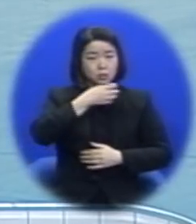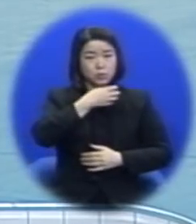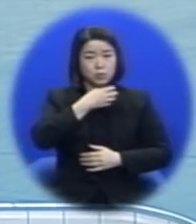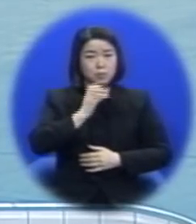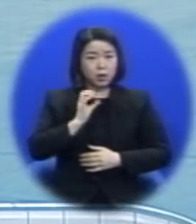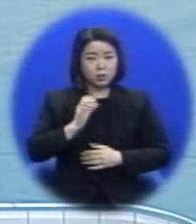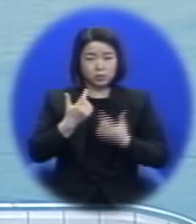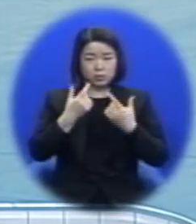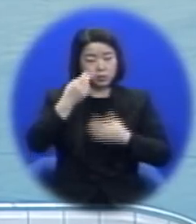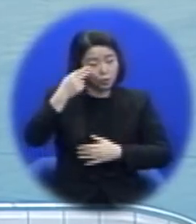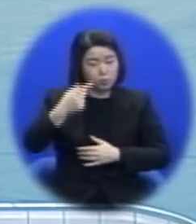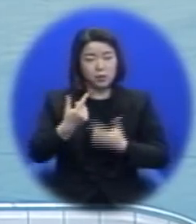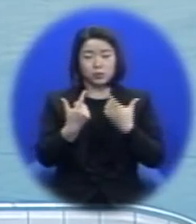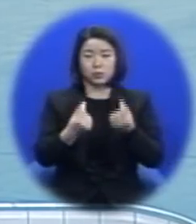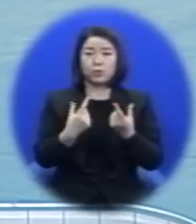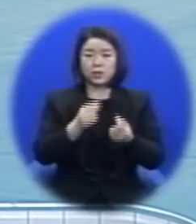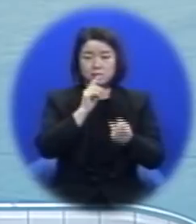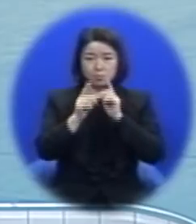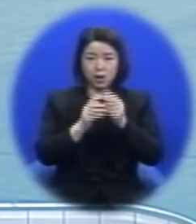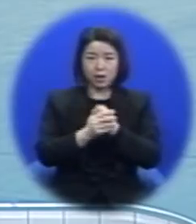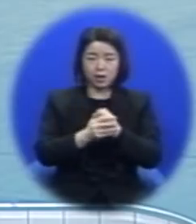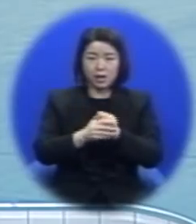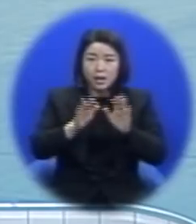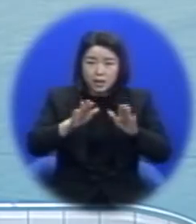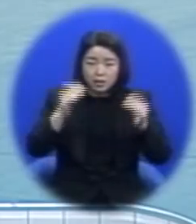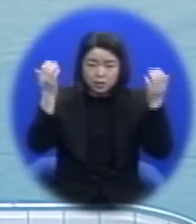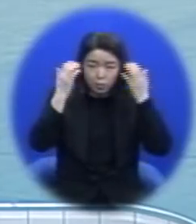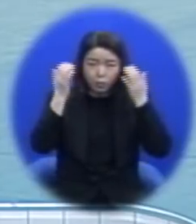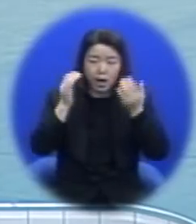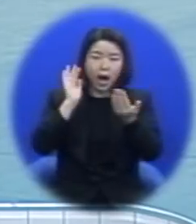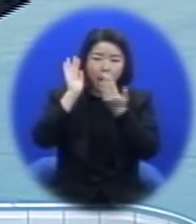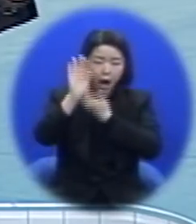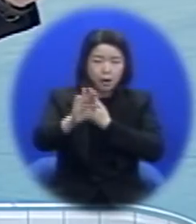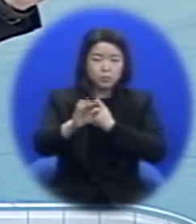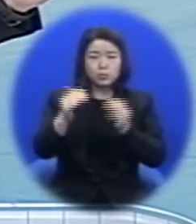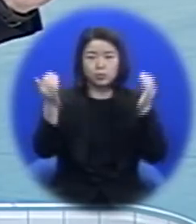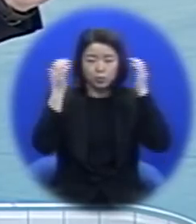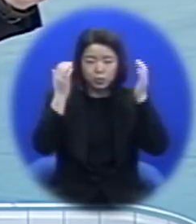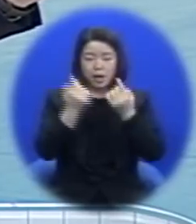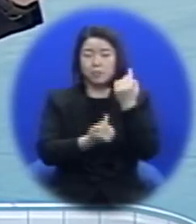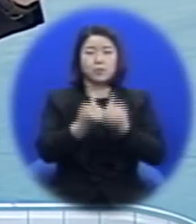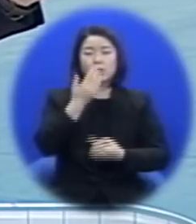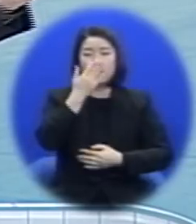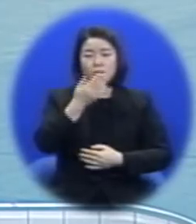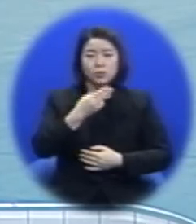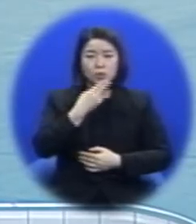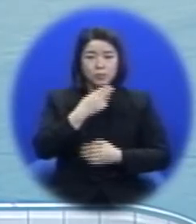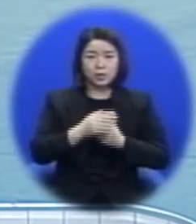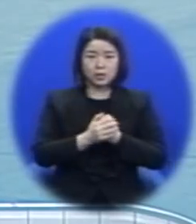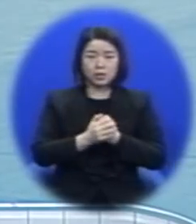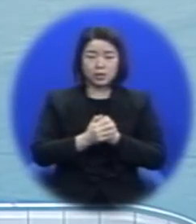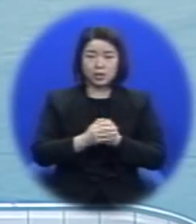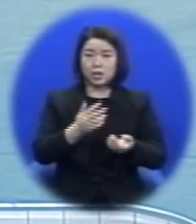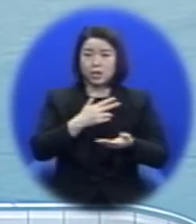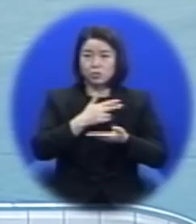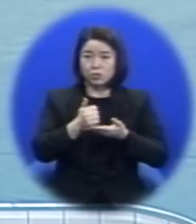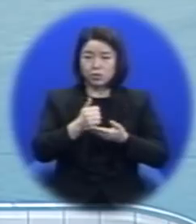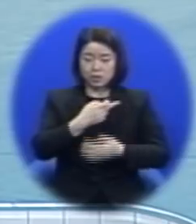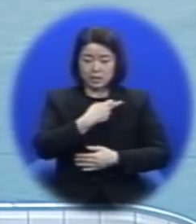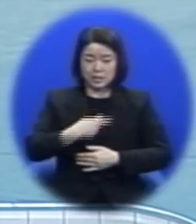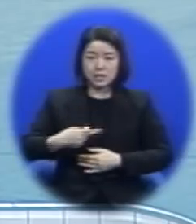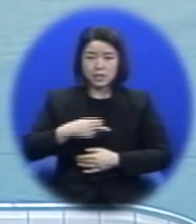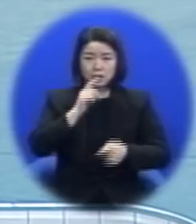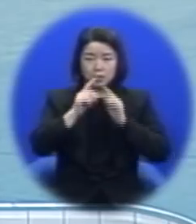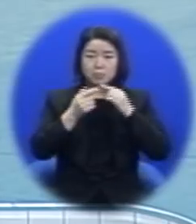말했어요. 고난은 현재 고난은 장차 영광과 비교할 수 없다. 주님께서 제자들에게